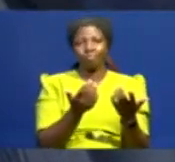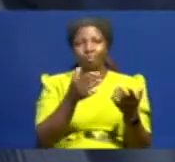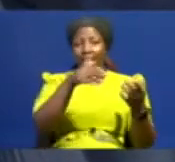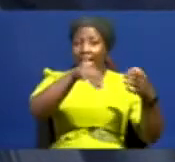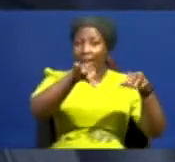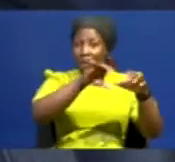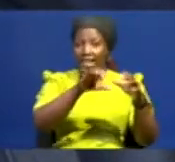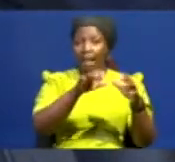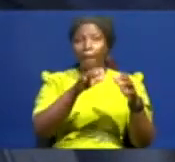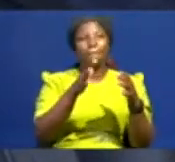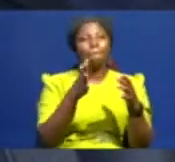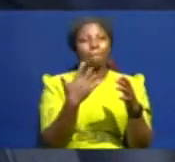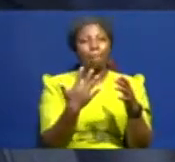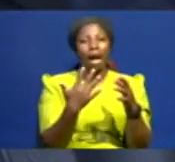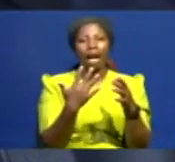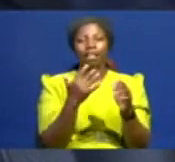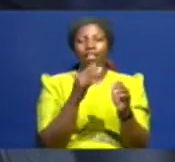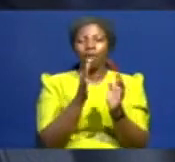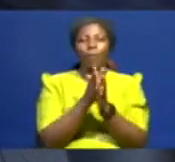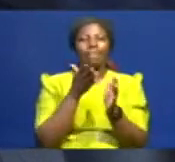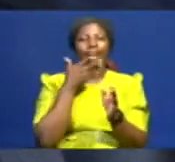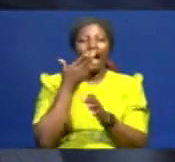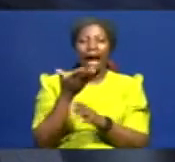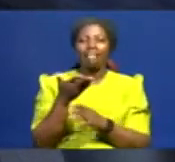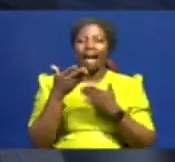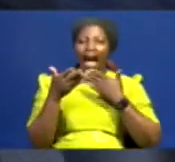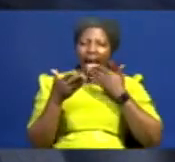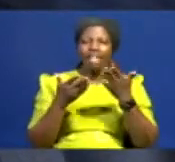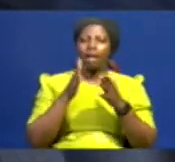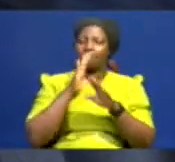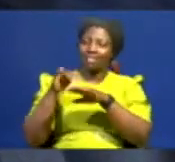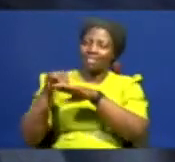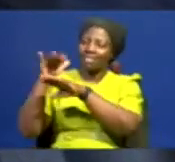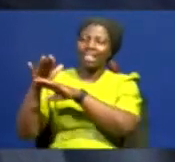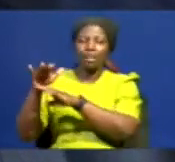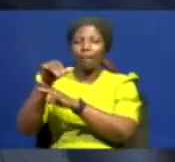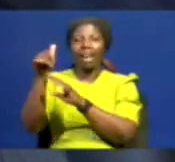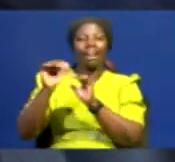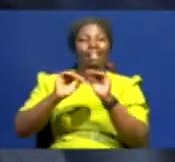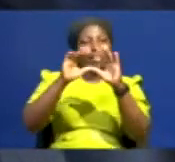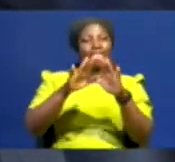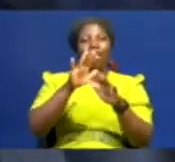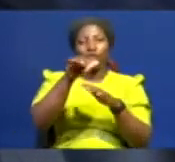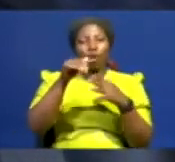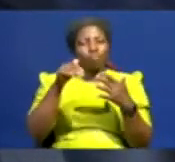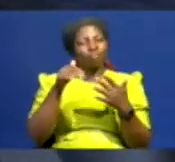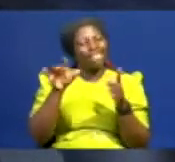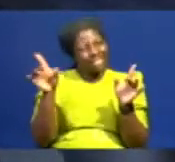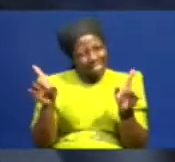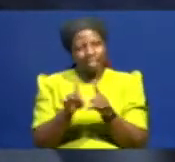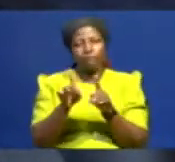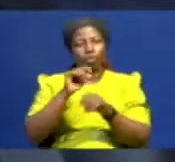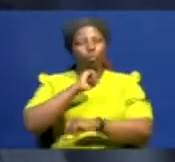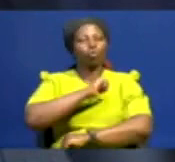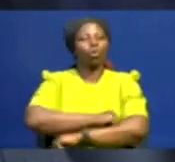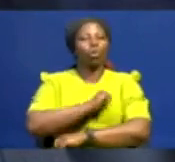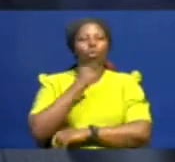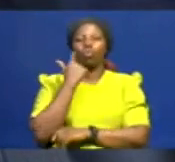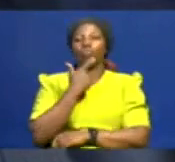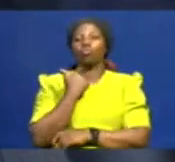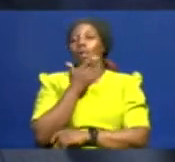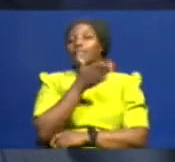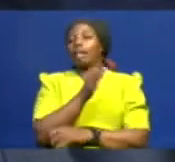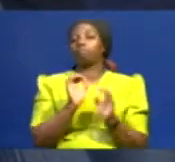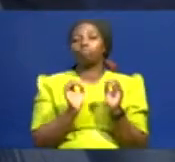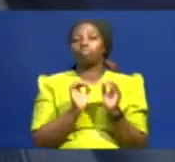chemistry paper with answers being sent by another teacher from the same school who was not